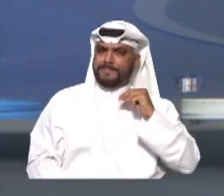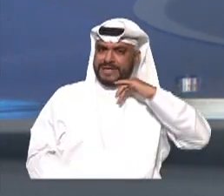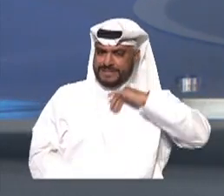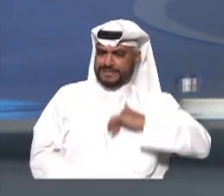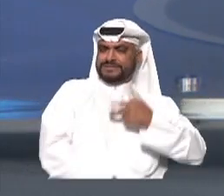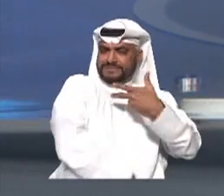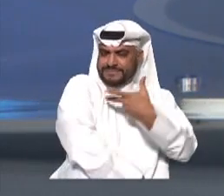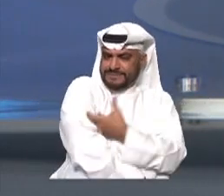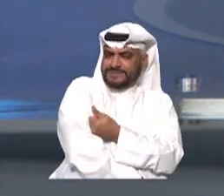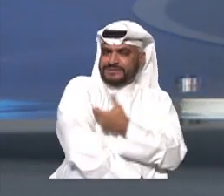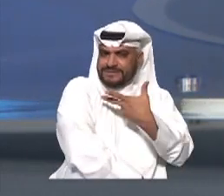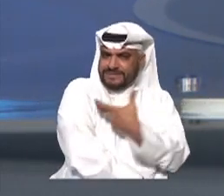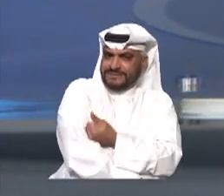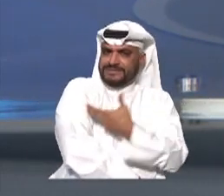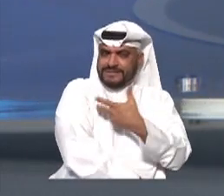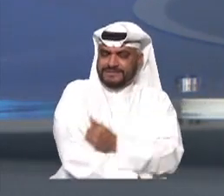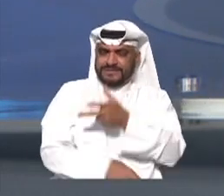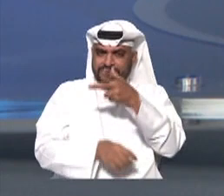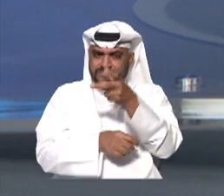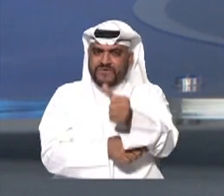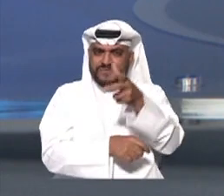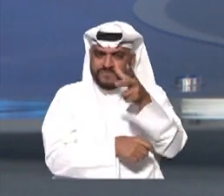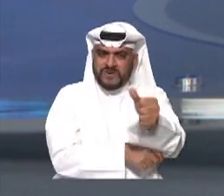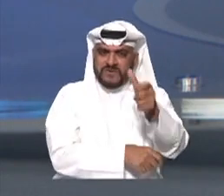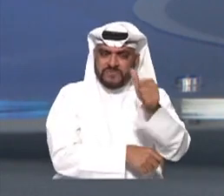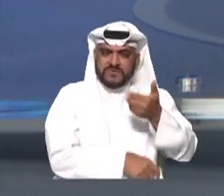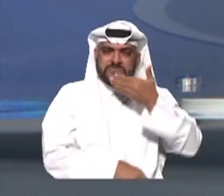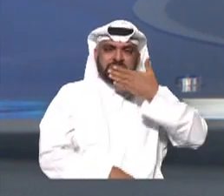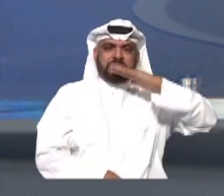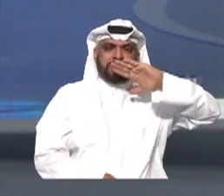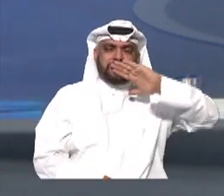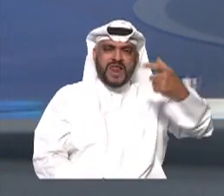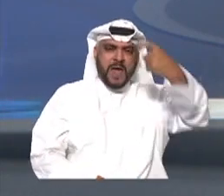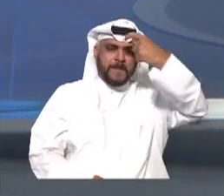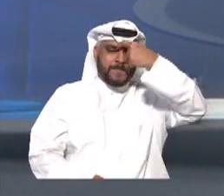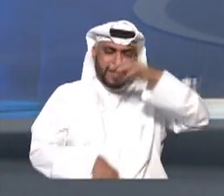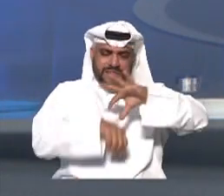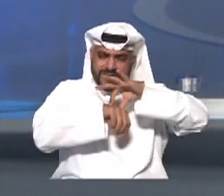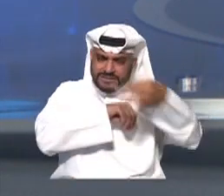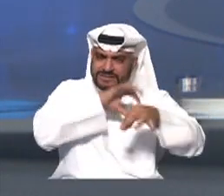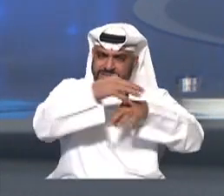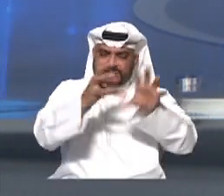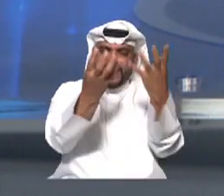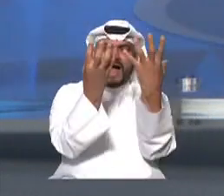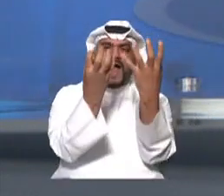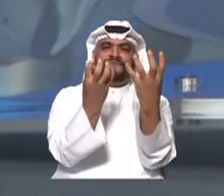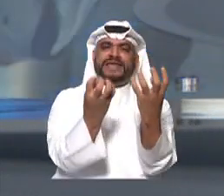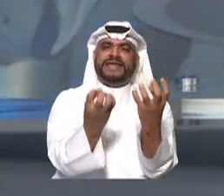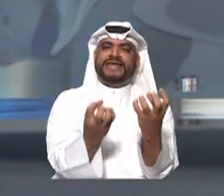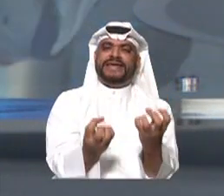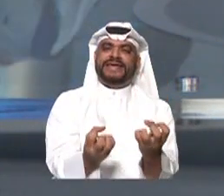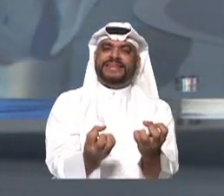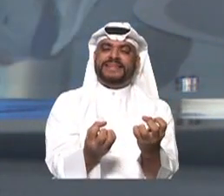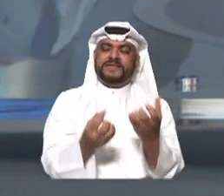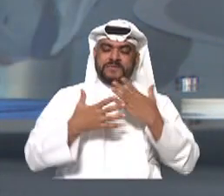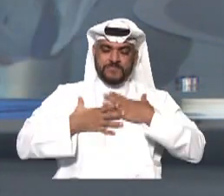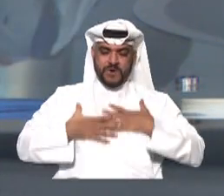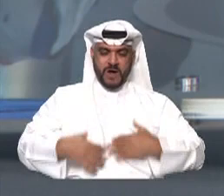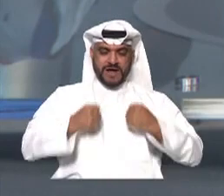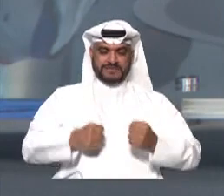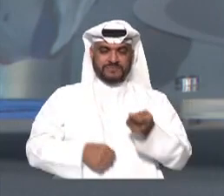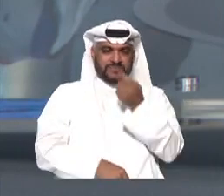كوفيد-19 وإشغال الأسرة في الأجنحة والعناية المركزة، قابله تزايد نسبة الشفاء إلى